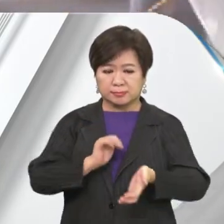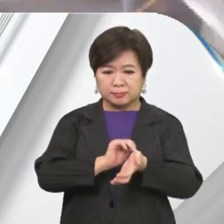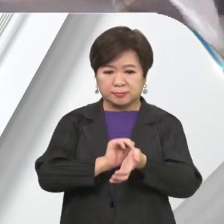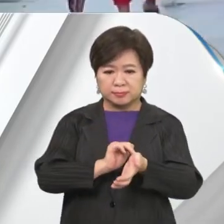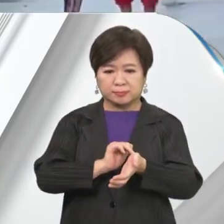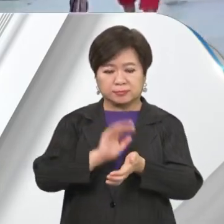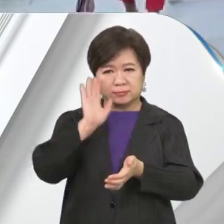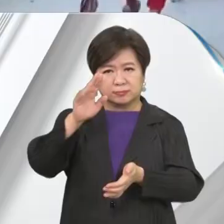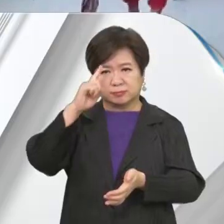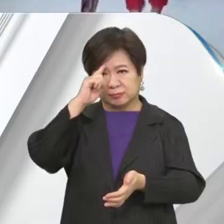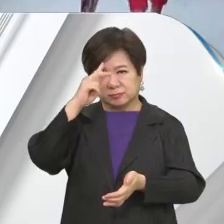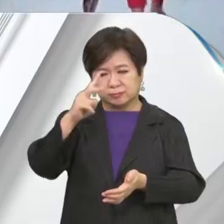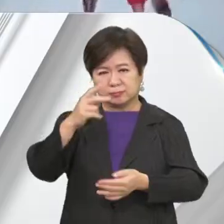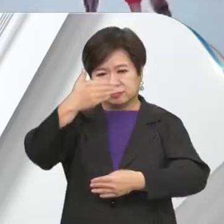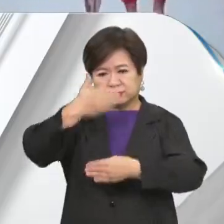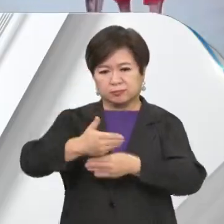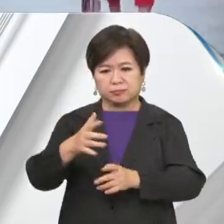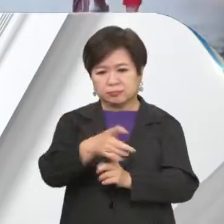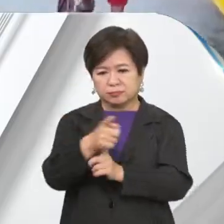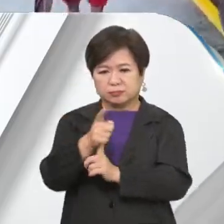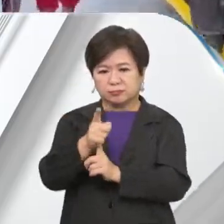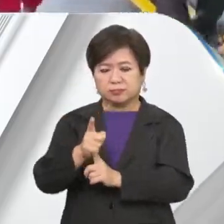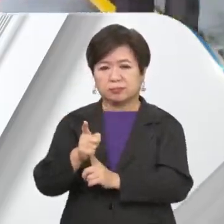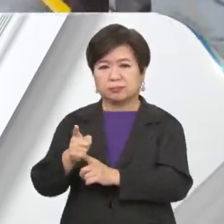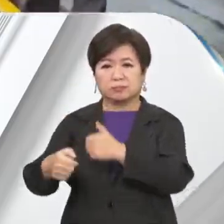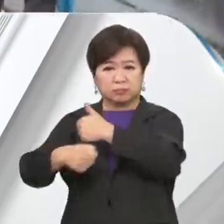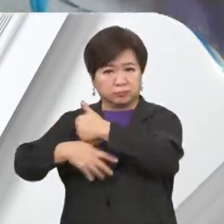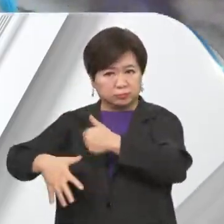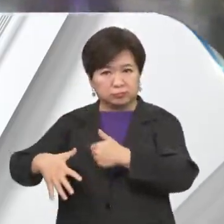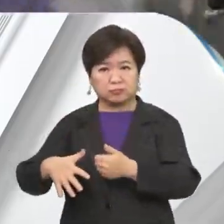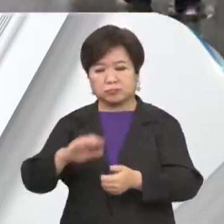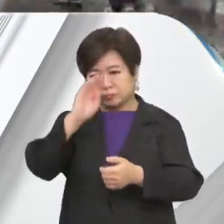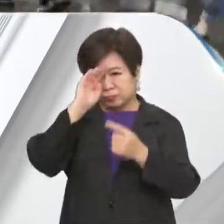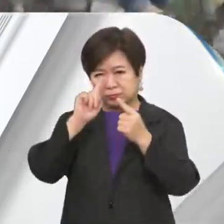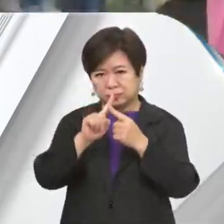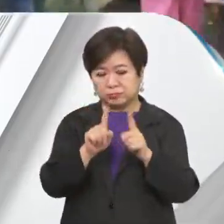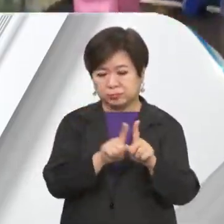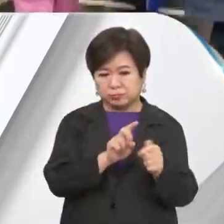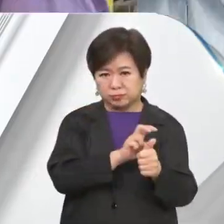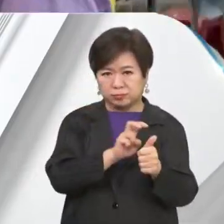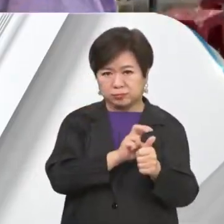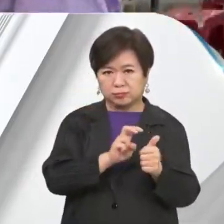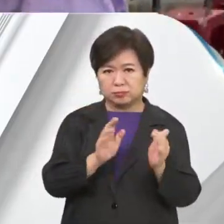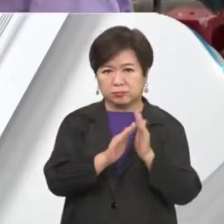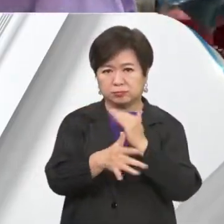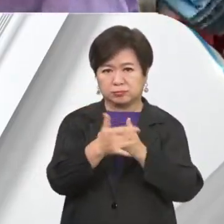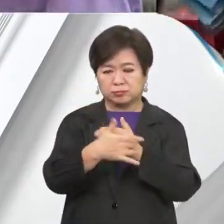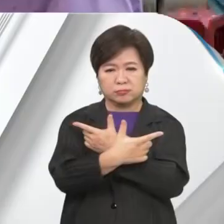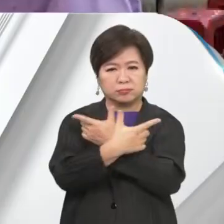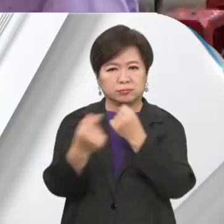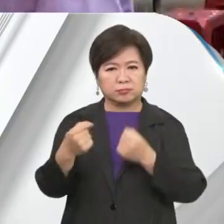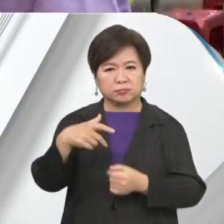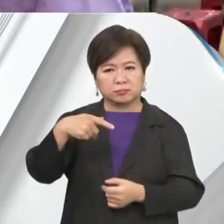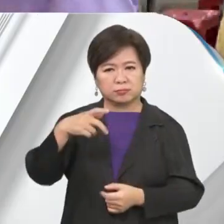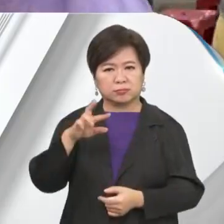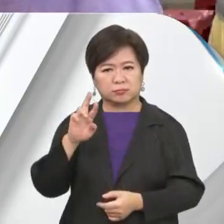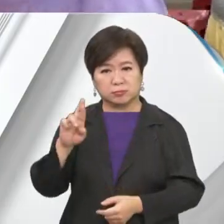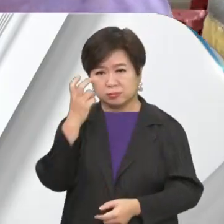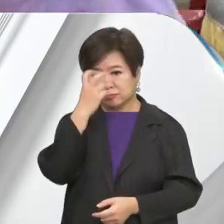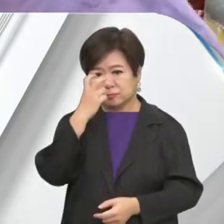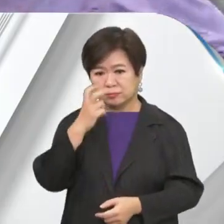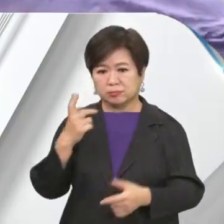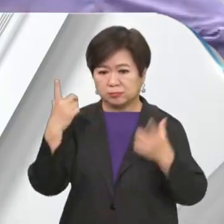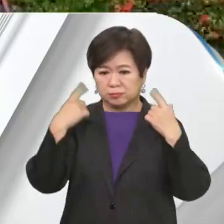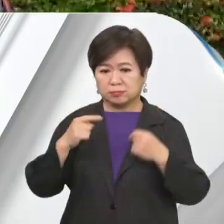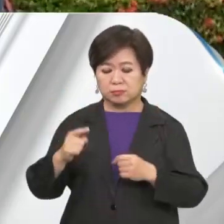两年持续关闭，太勤劳，全院的员工、病人同批评的家属进行 PCR 检测。除了原有